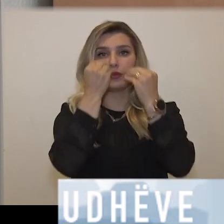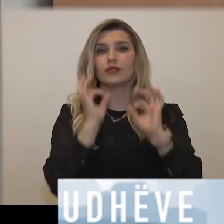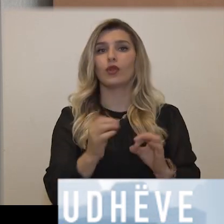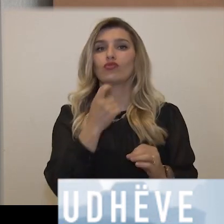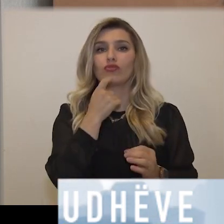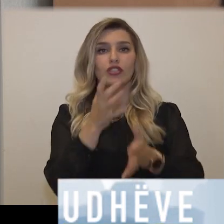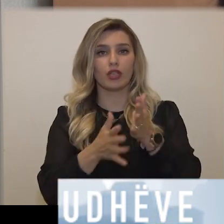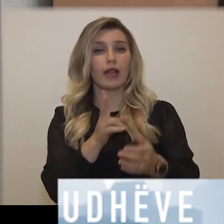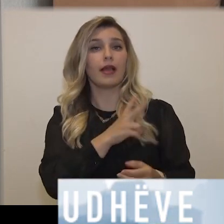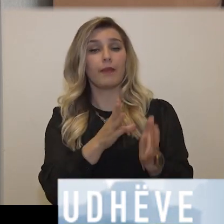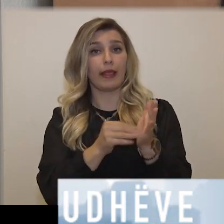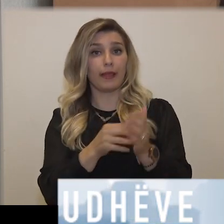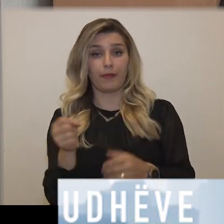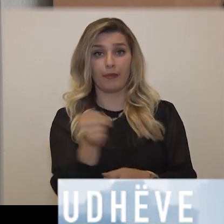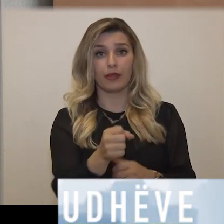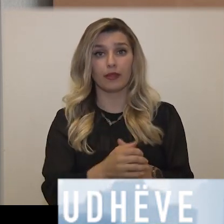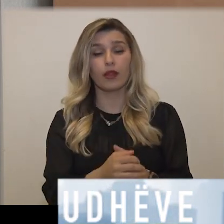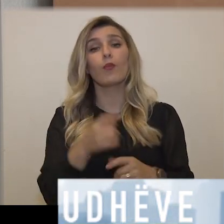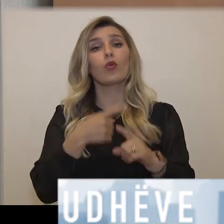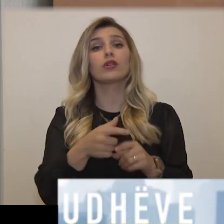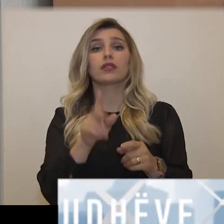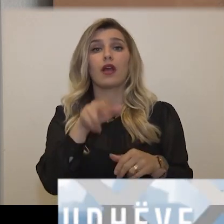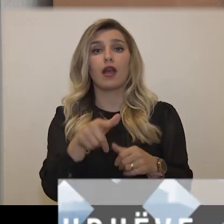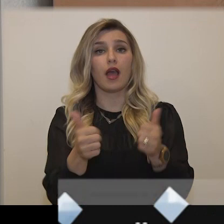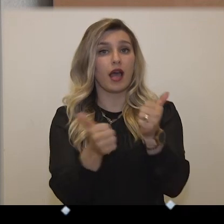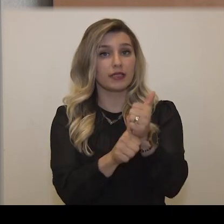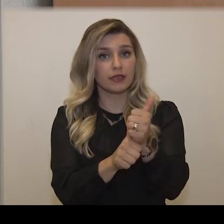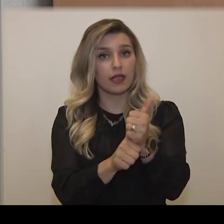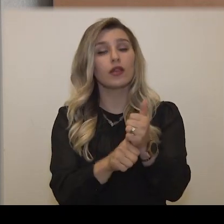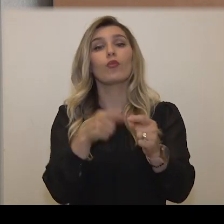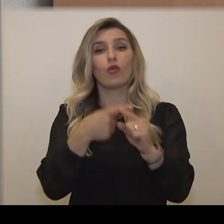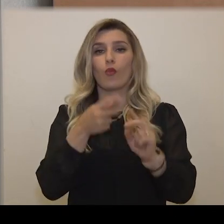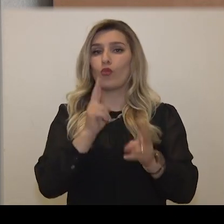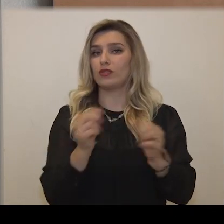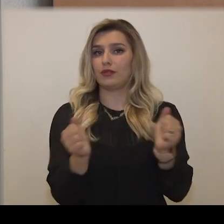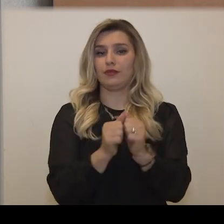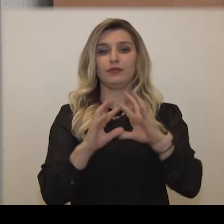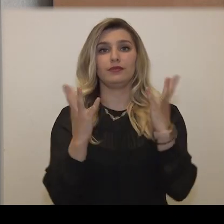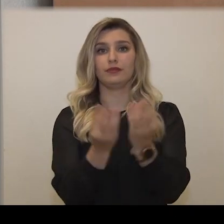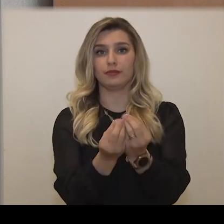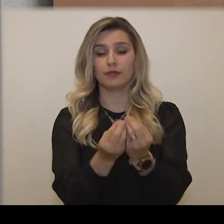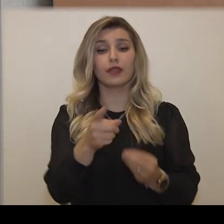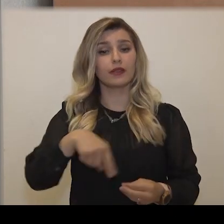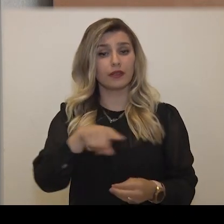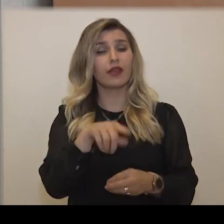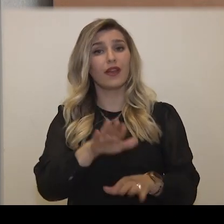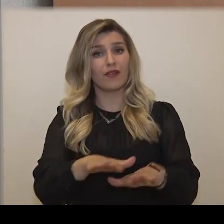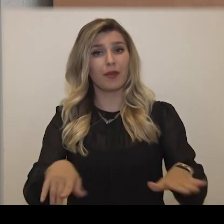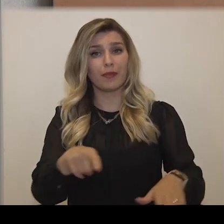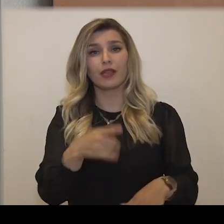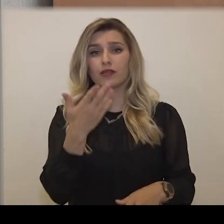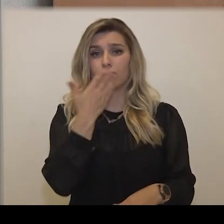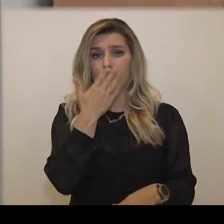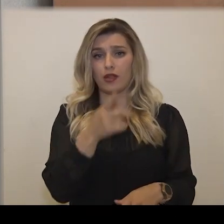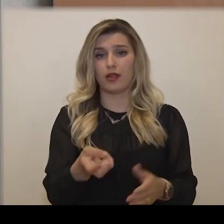kemi interpretusit në gjutë shenjave, kemi asistentin, ashtu që edhe prej mësusit mëson. Zakonisht me këta fëmijë, për ciklin e